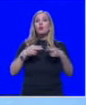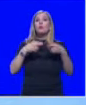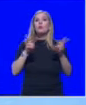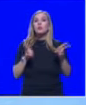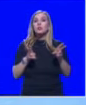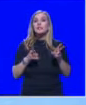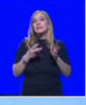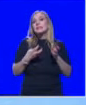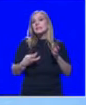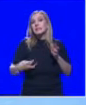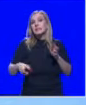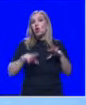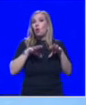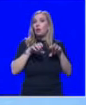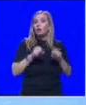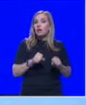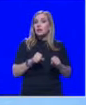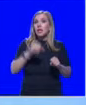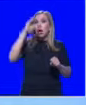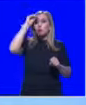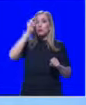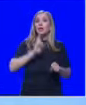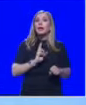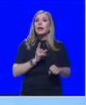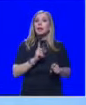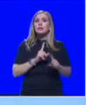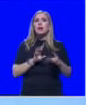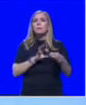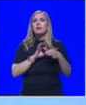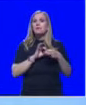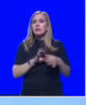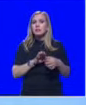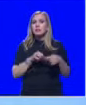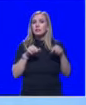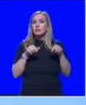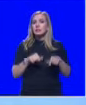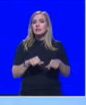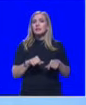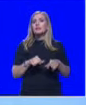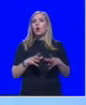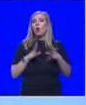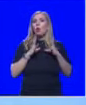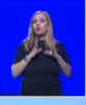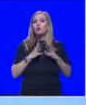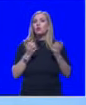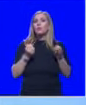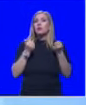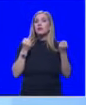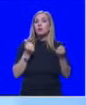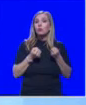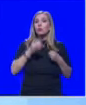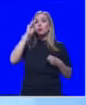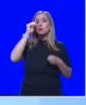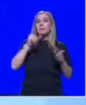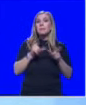от власт на господин Карадайъ няма нищо общо с трилъра, който преживяхме, когато господин Местан освободи